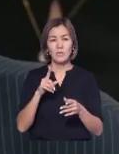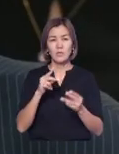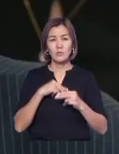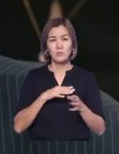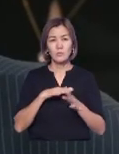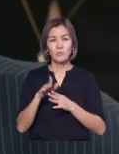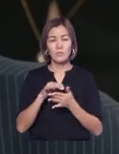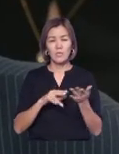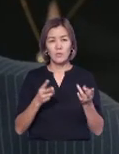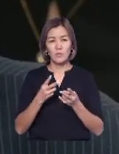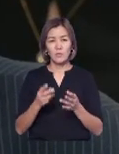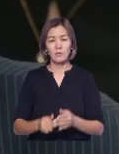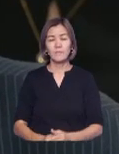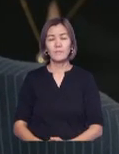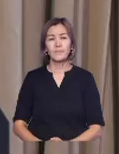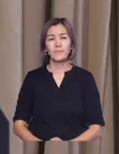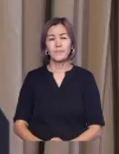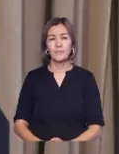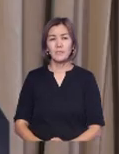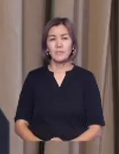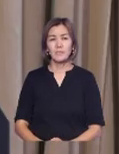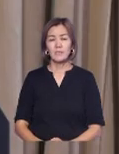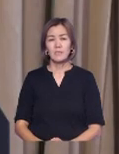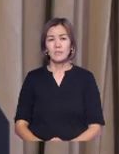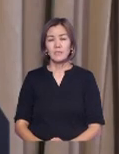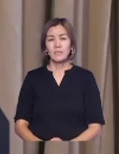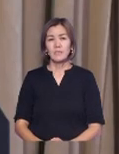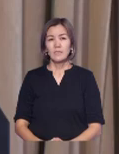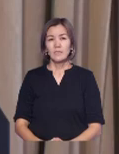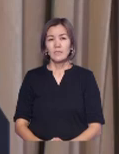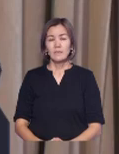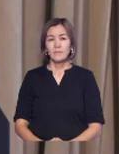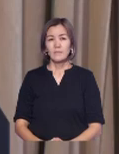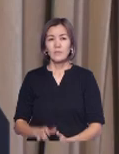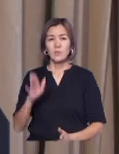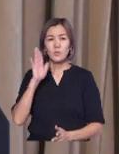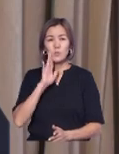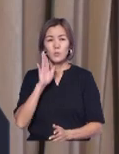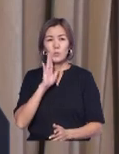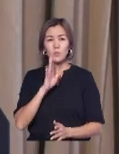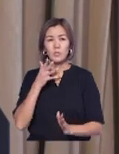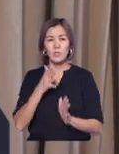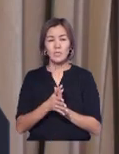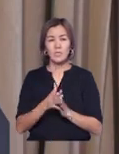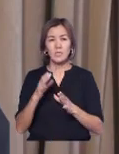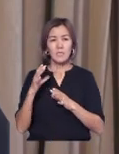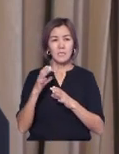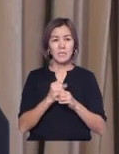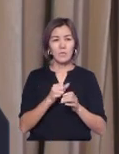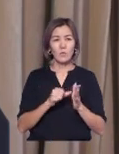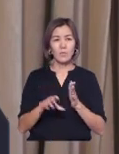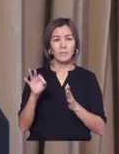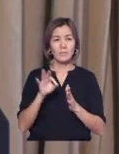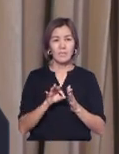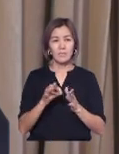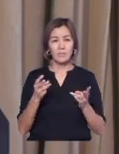кетуге шаруашылықтардың мүмкіндігі бар. Суару жүйелеріндегі су шығынын біз бүгінгі күнге шығын 60%-ке дейін